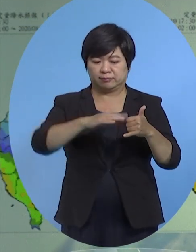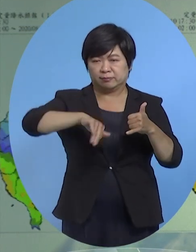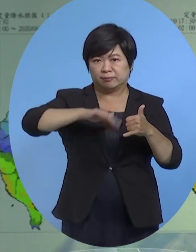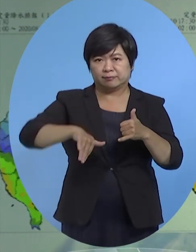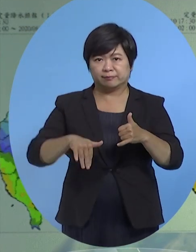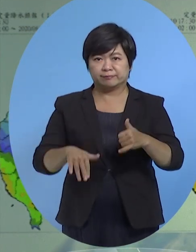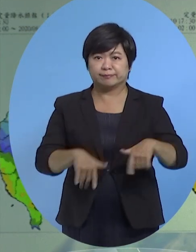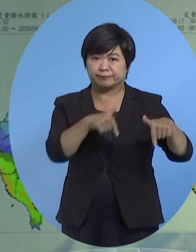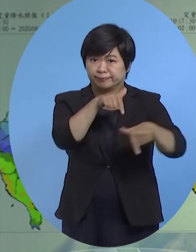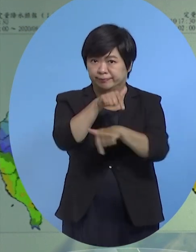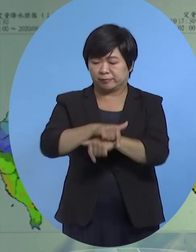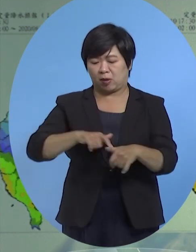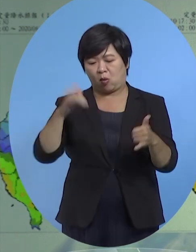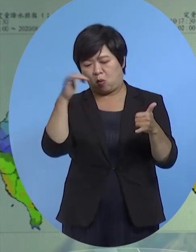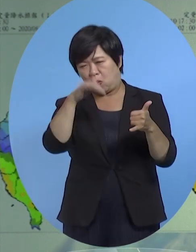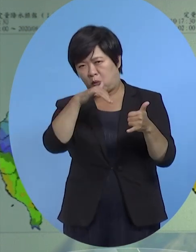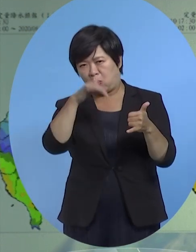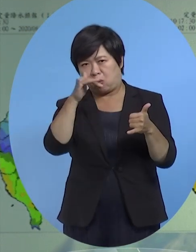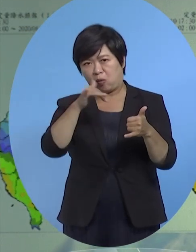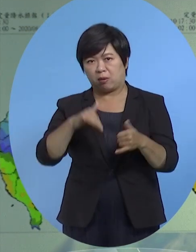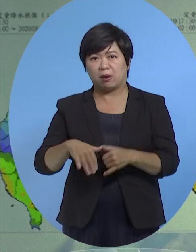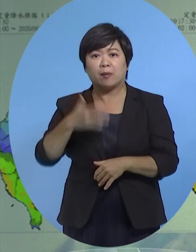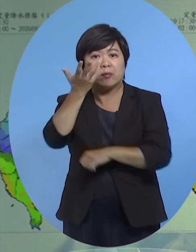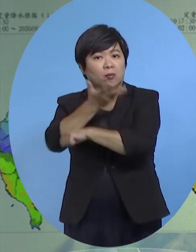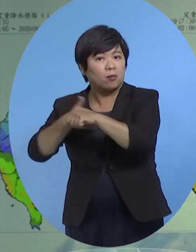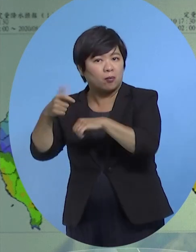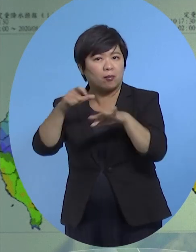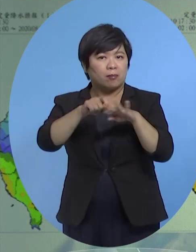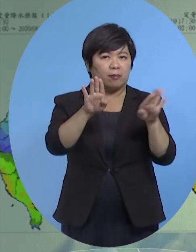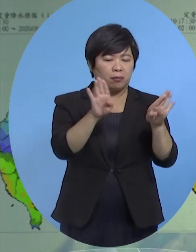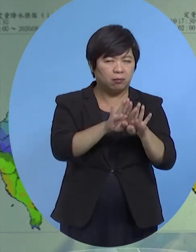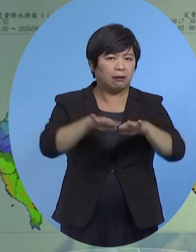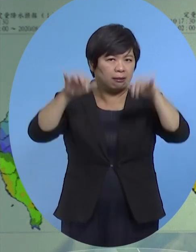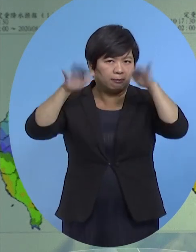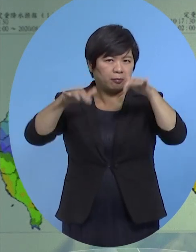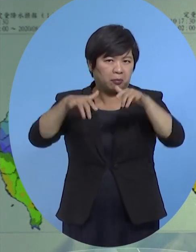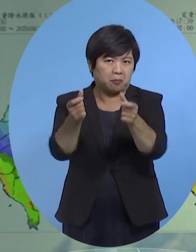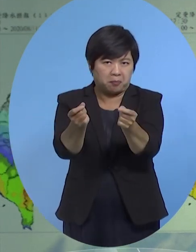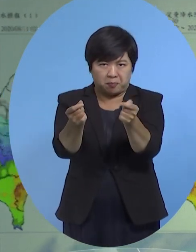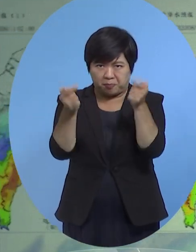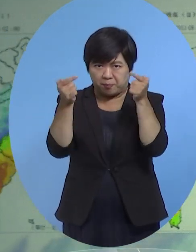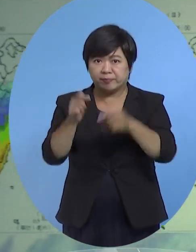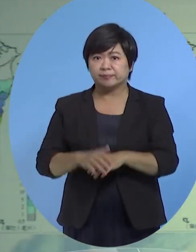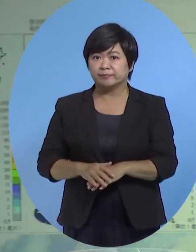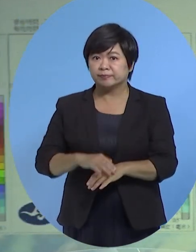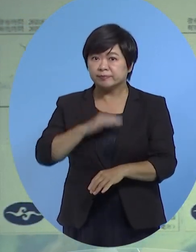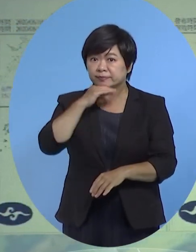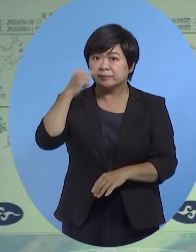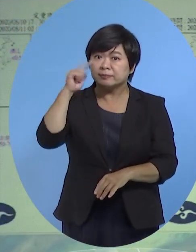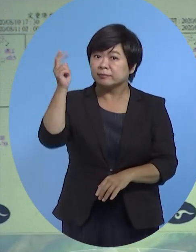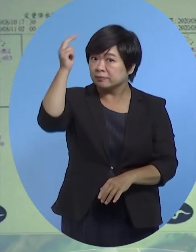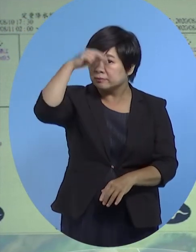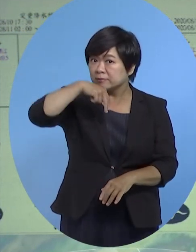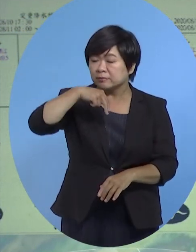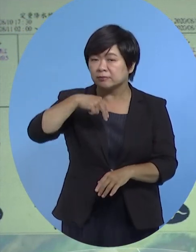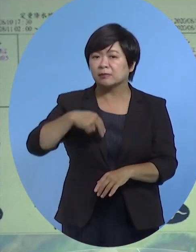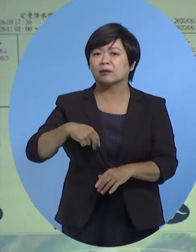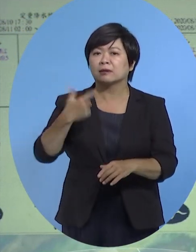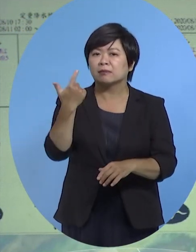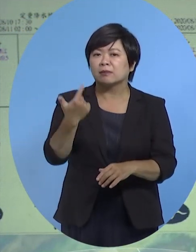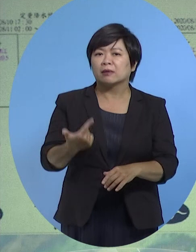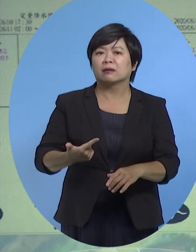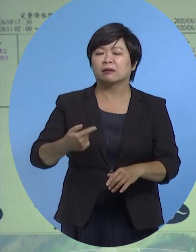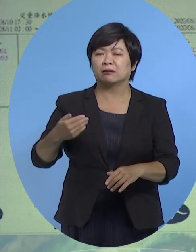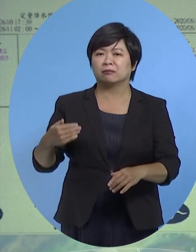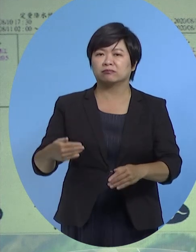持续之外，澎湖跟金门也会有比较明显的雨势出现。等到了明天下午，整体来说台风慢慢在远